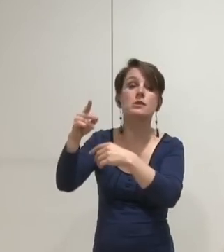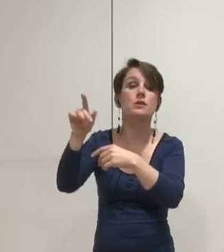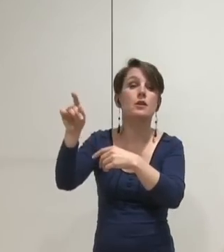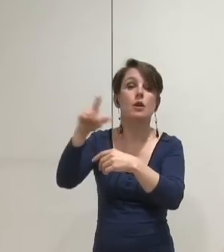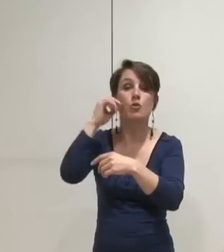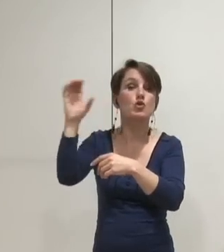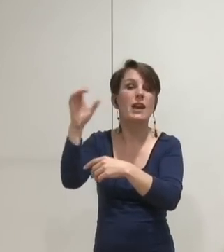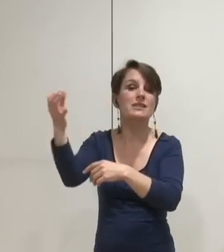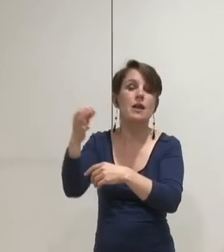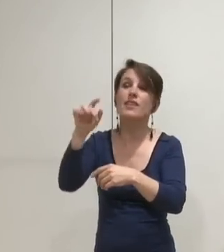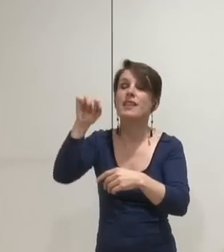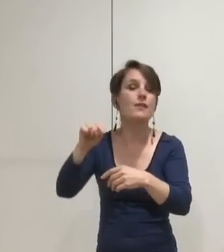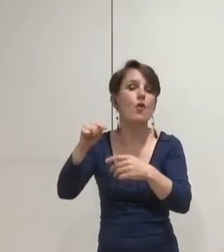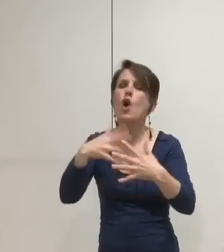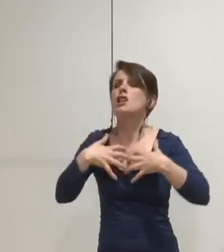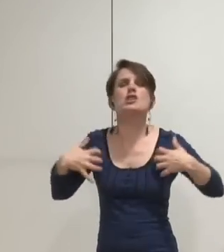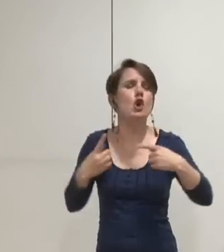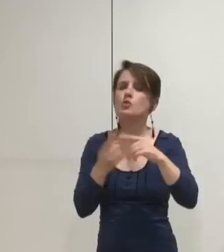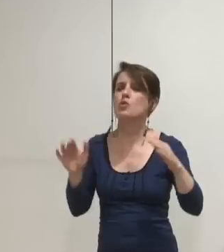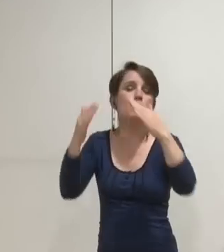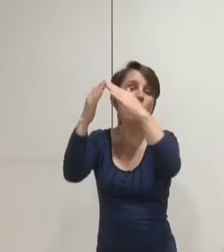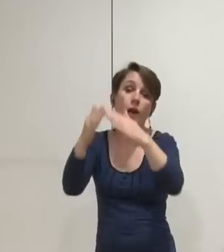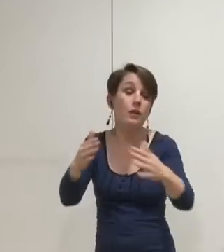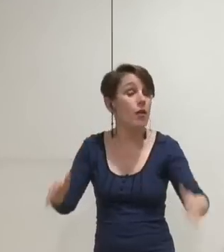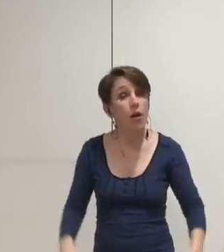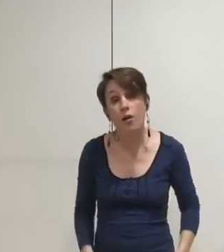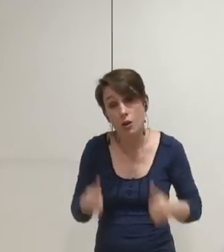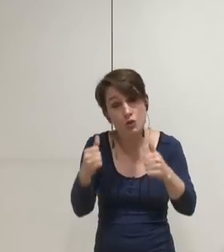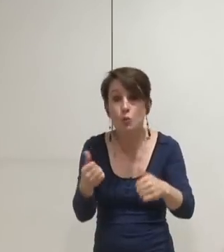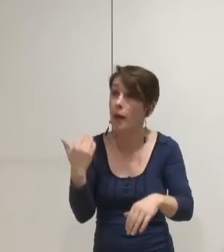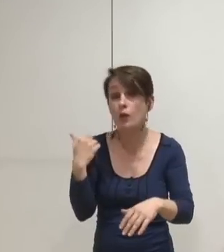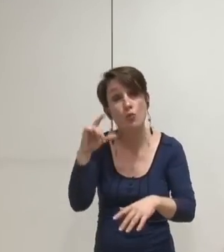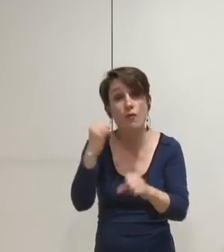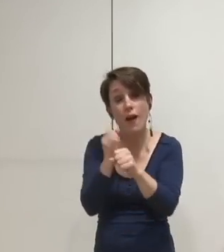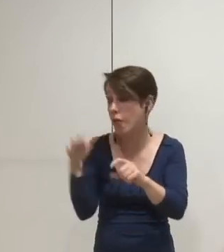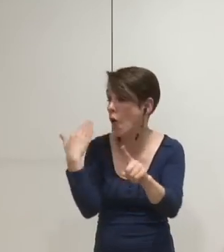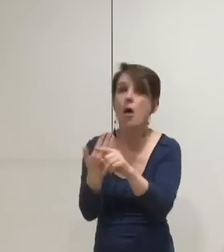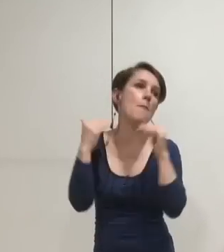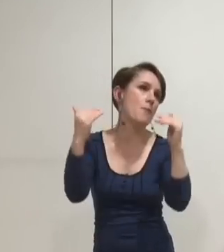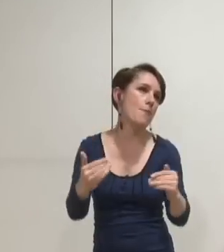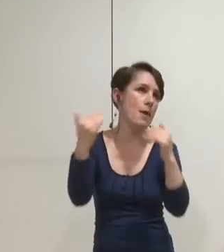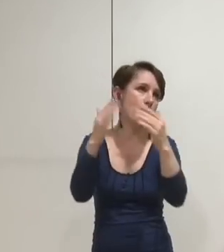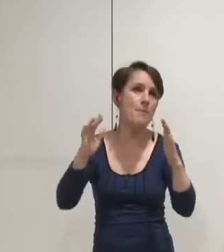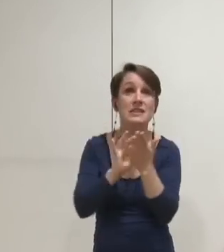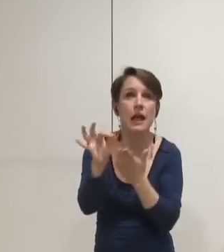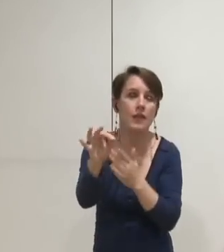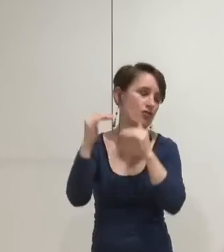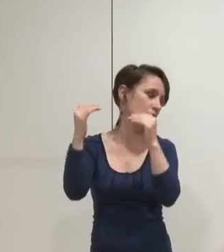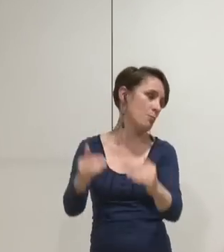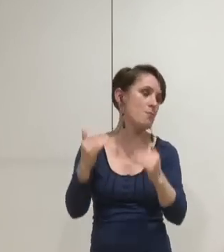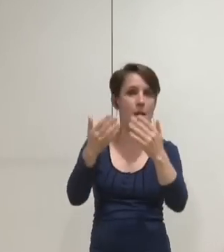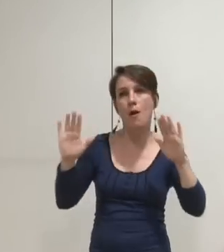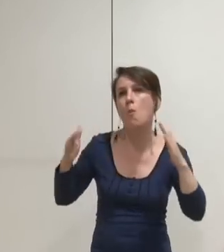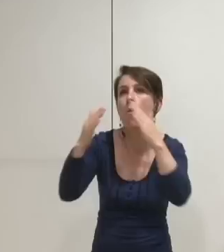s ces montagnes et ça fait 20 ans qu'on se cogne cette stratégie là et en particulier la